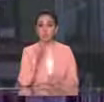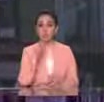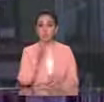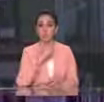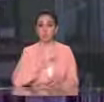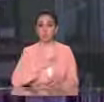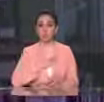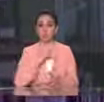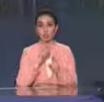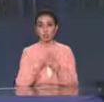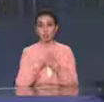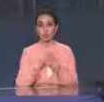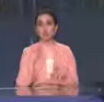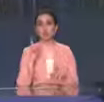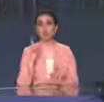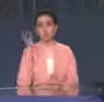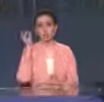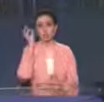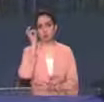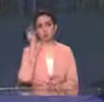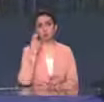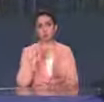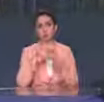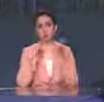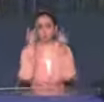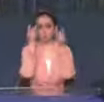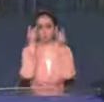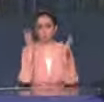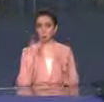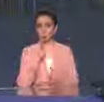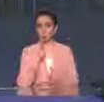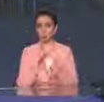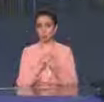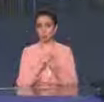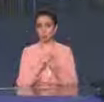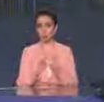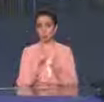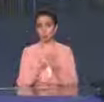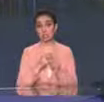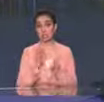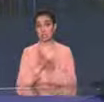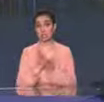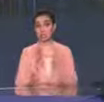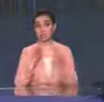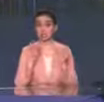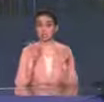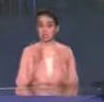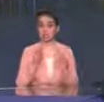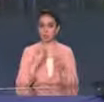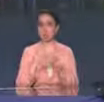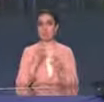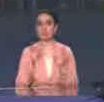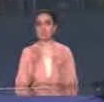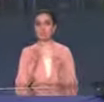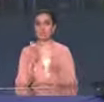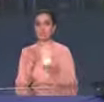давайте вспомним что же такое культура речи что же такое стиль речи и что такое стилистика